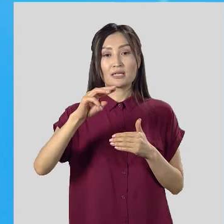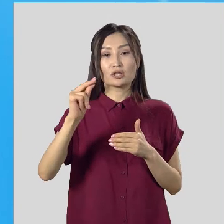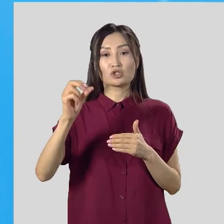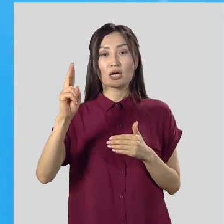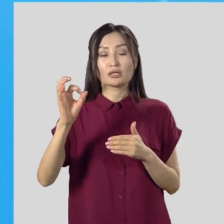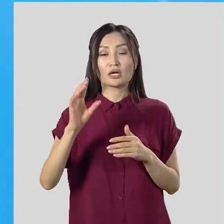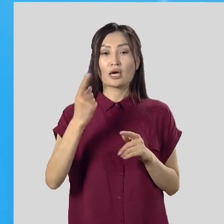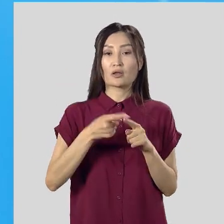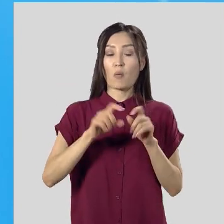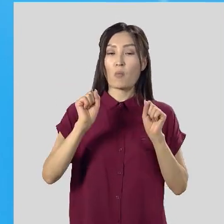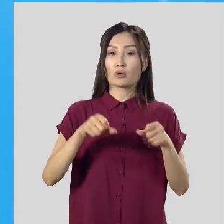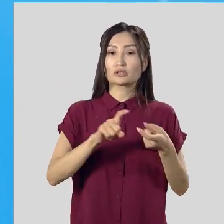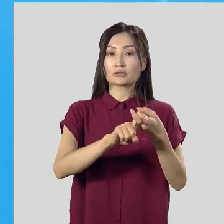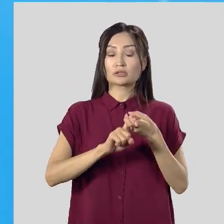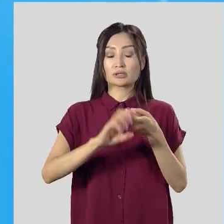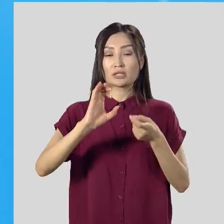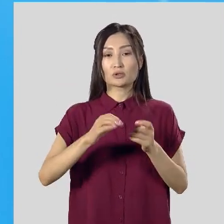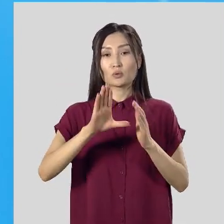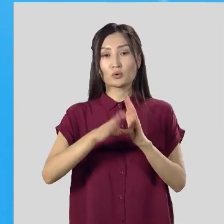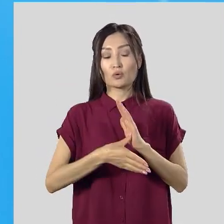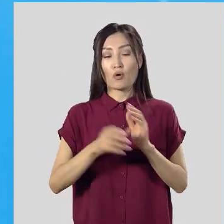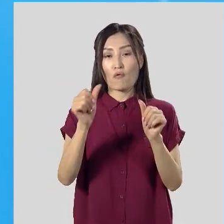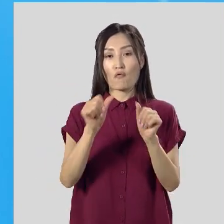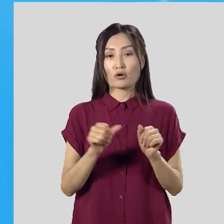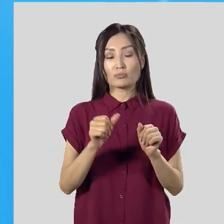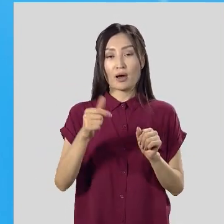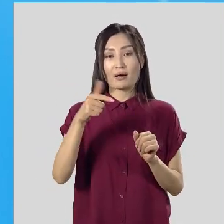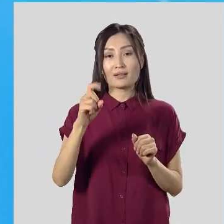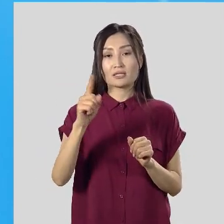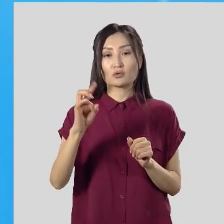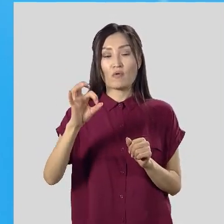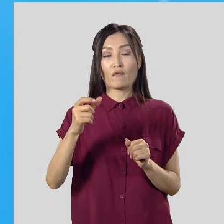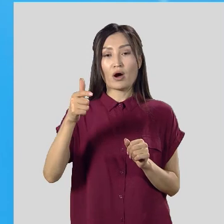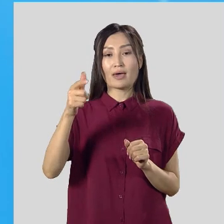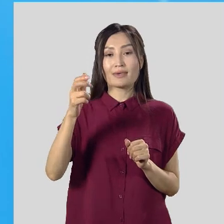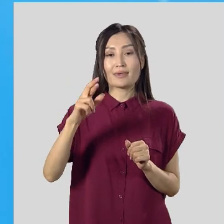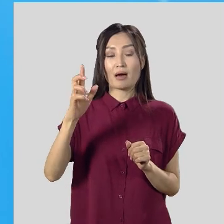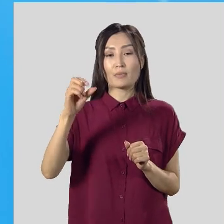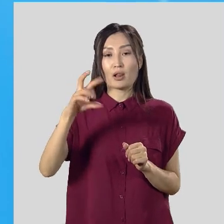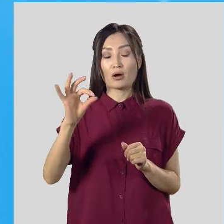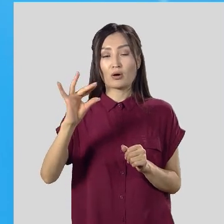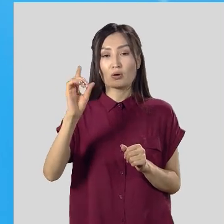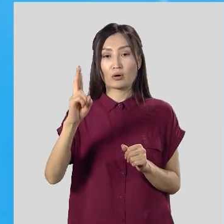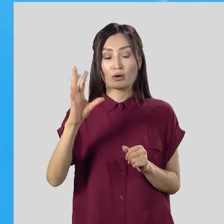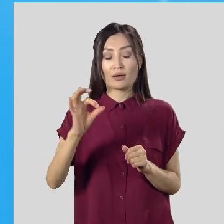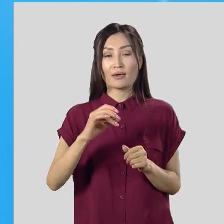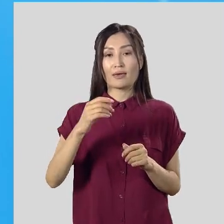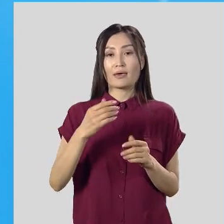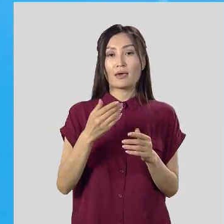Это может быть связано с удлиненной формой глазного яблока или с кривизной